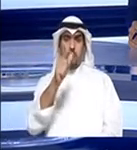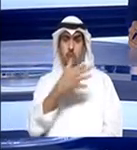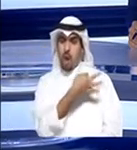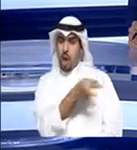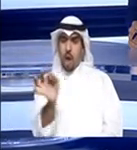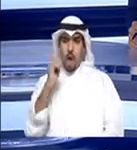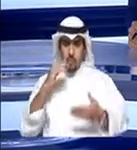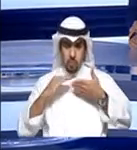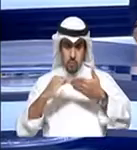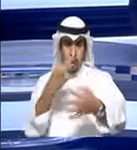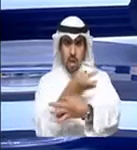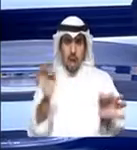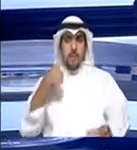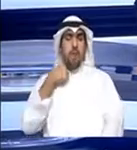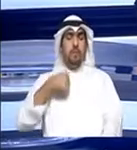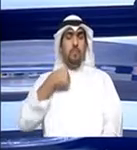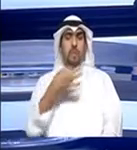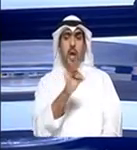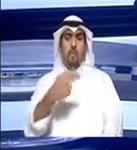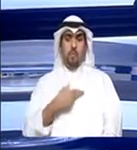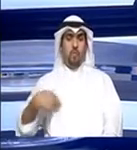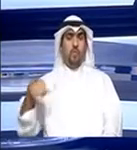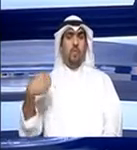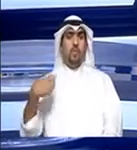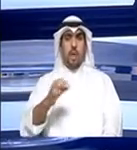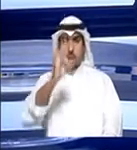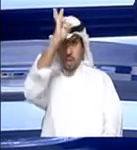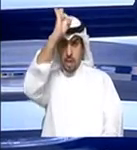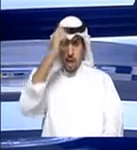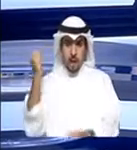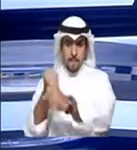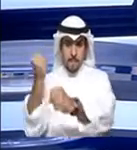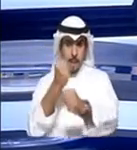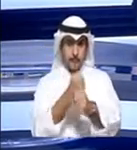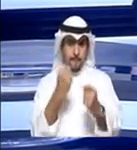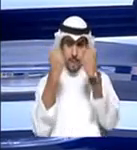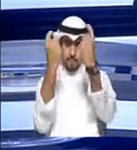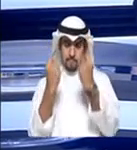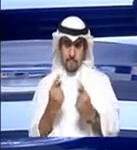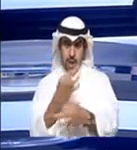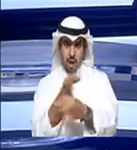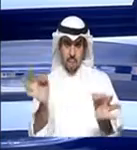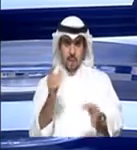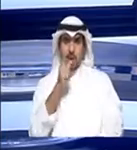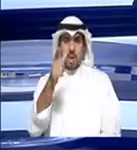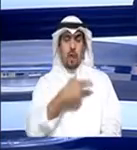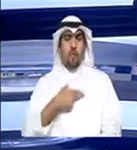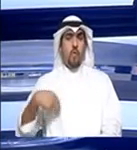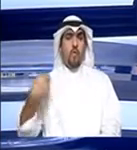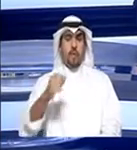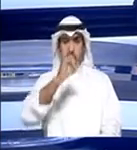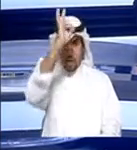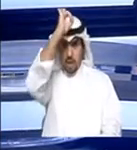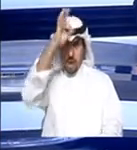والتقنيات الحديثة بغية تمكين رجال وأجهزة الأمن من أداء مهامهم على الوجه الأكمل. تأكيد الخالد جاء عقب تدشين